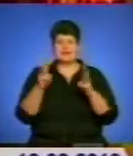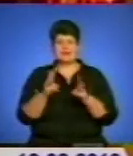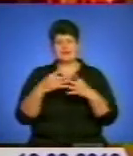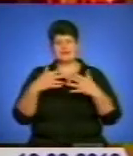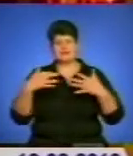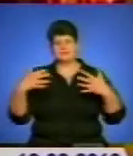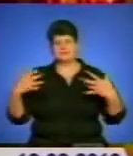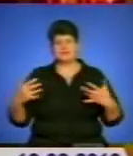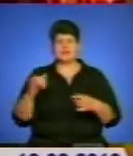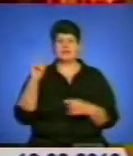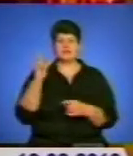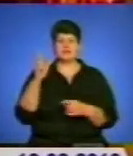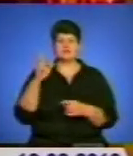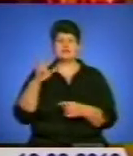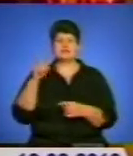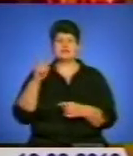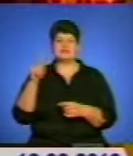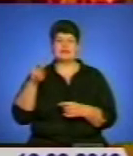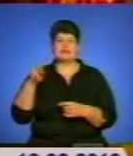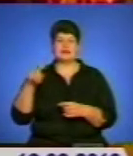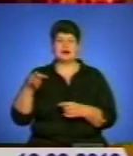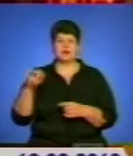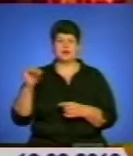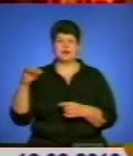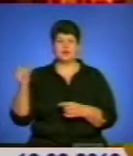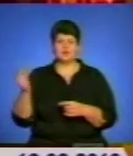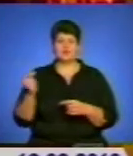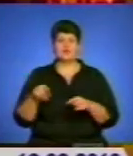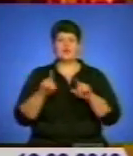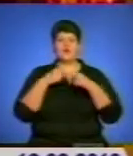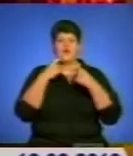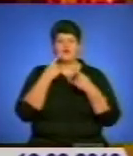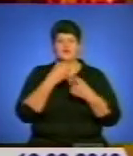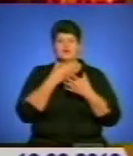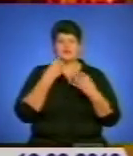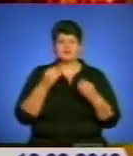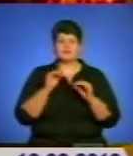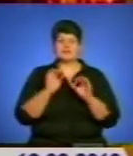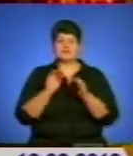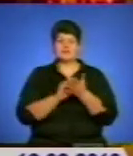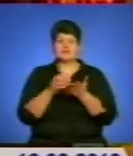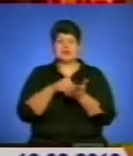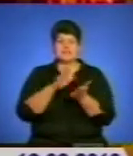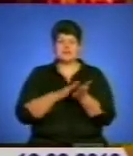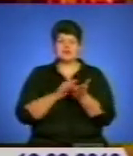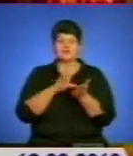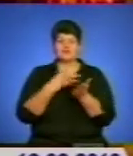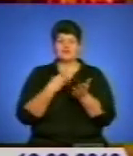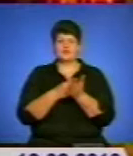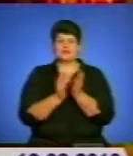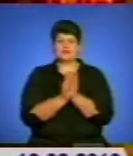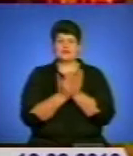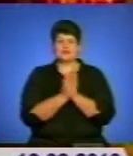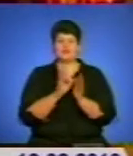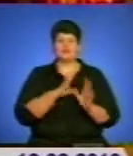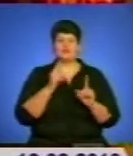все інше. Іван Златоустий же ж дуже великі проповіді красноречиві говорив і також їх записував у свої книги. І навіть був